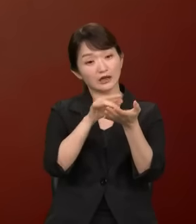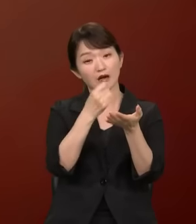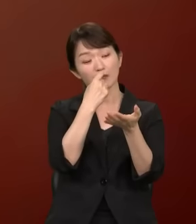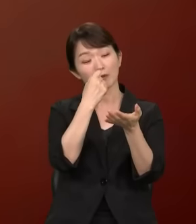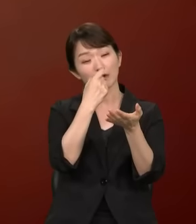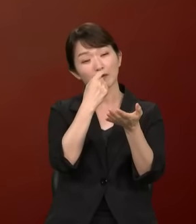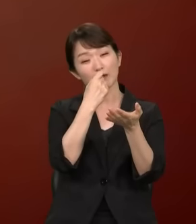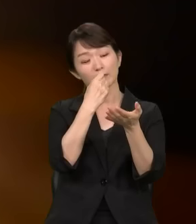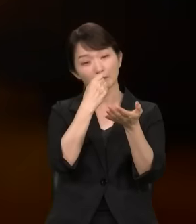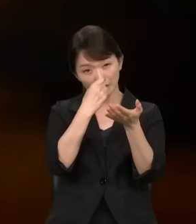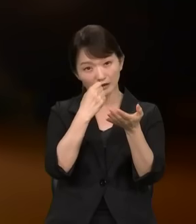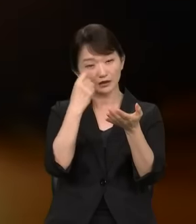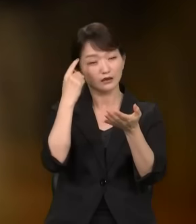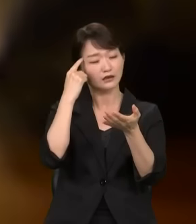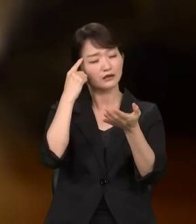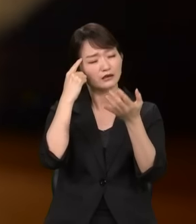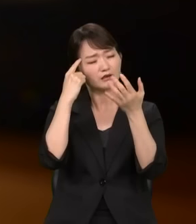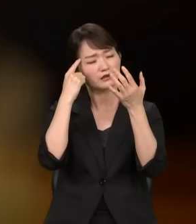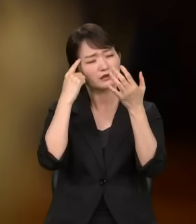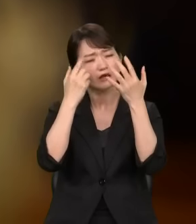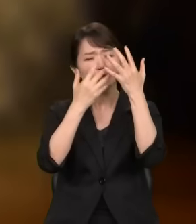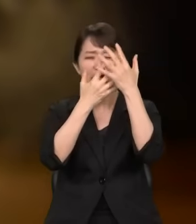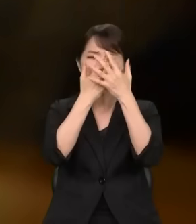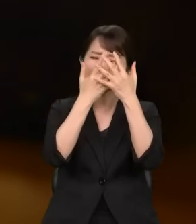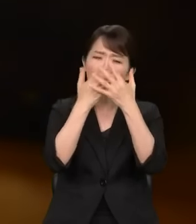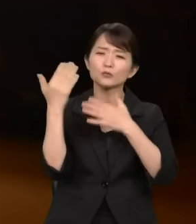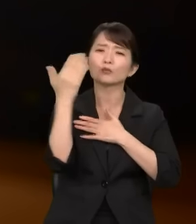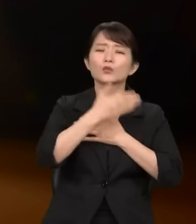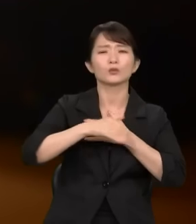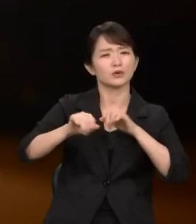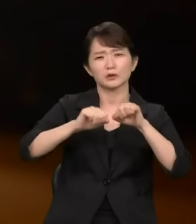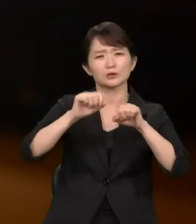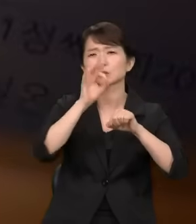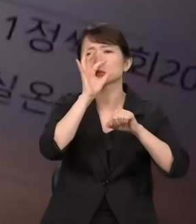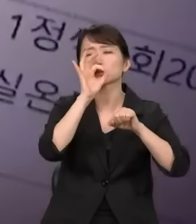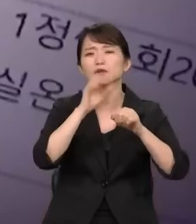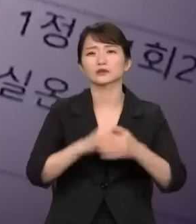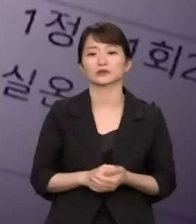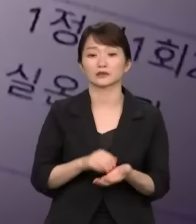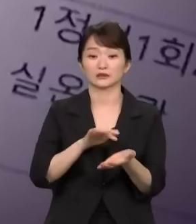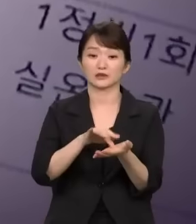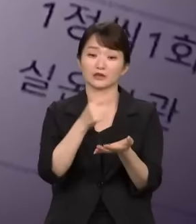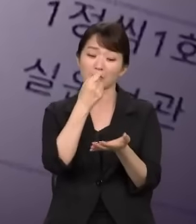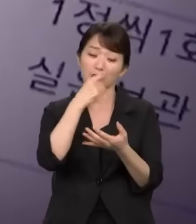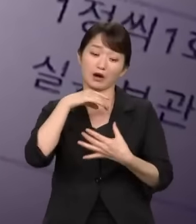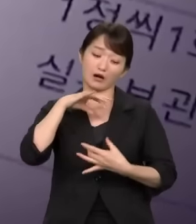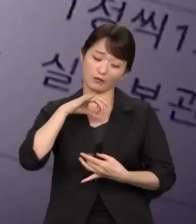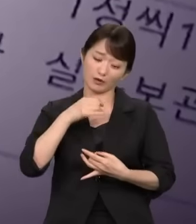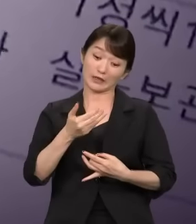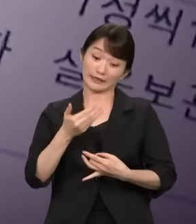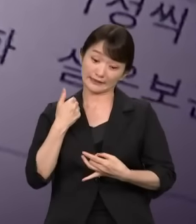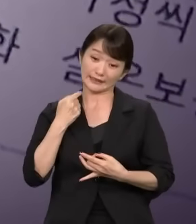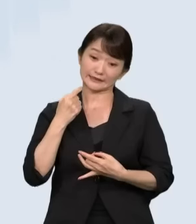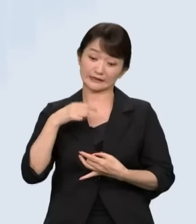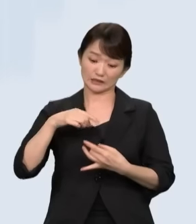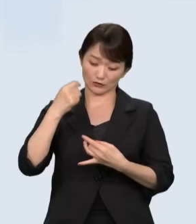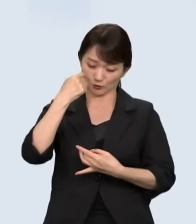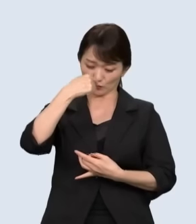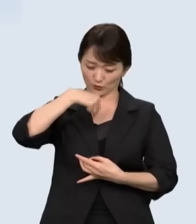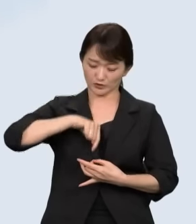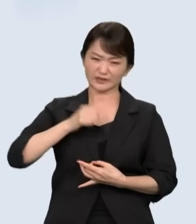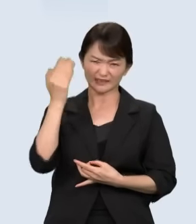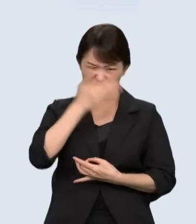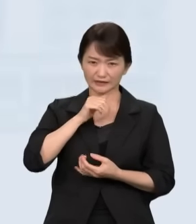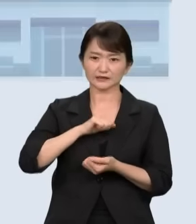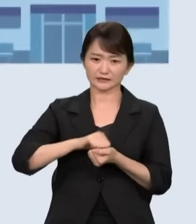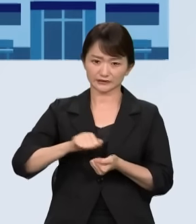삼켰습니다. 의식은 희미했고 몸을 못 움직였습니다. 약물이 소화되기 전에 위세척을 해야 합니다. 저희